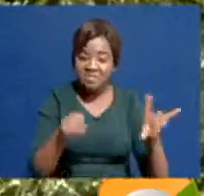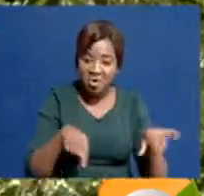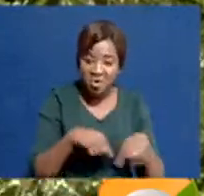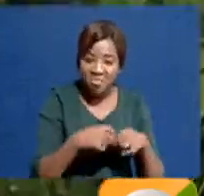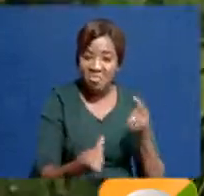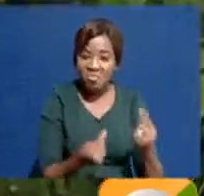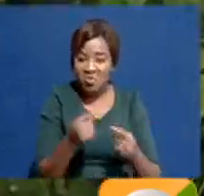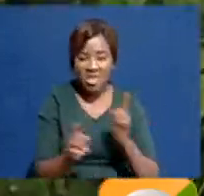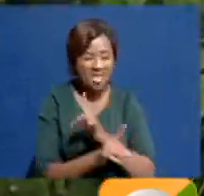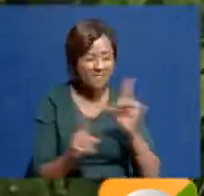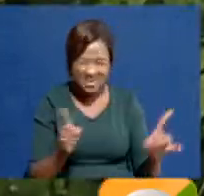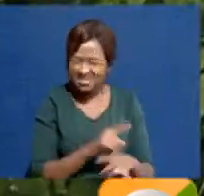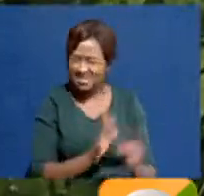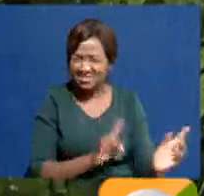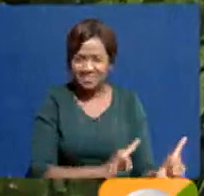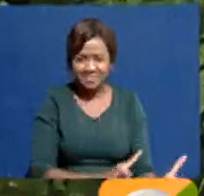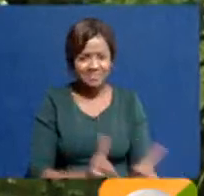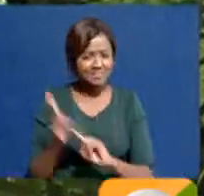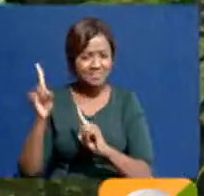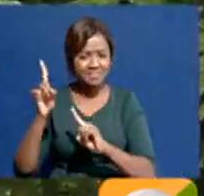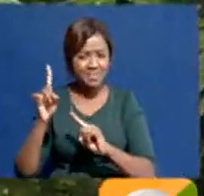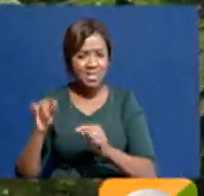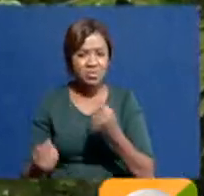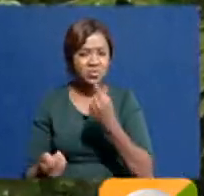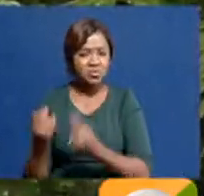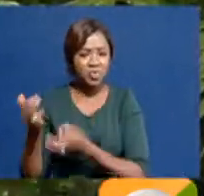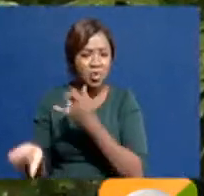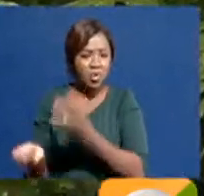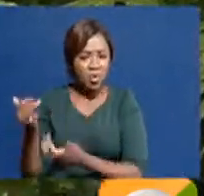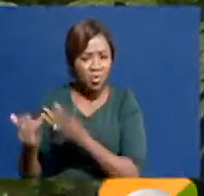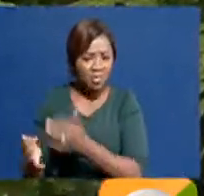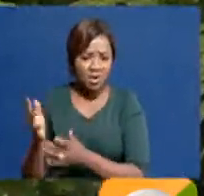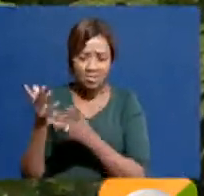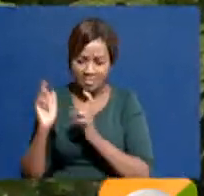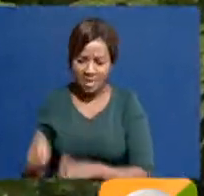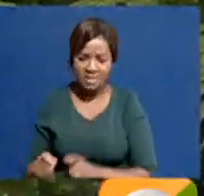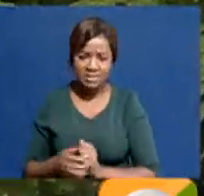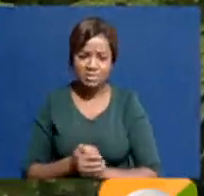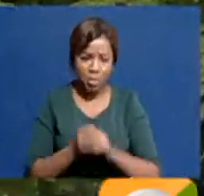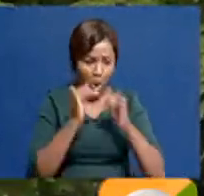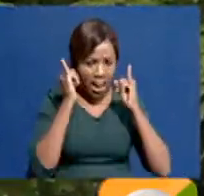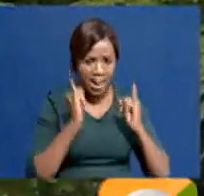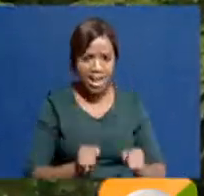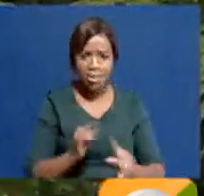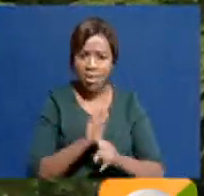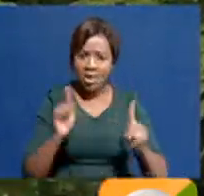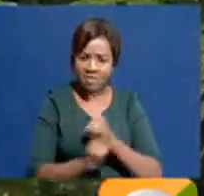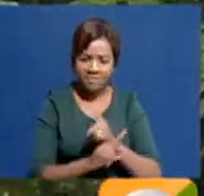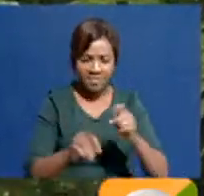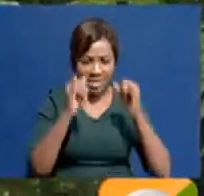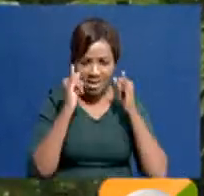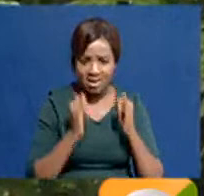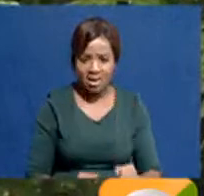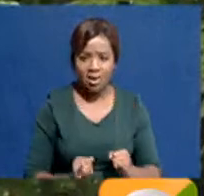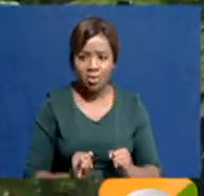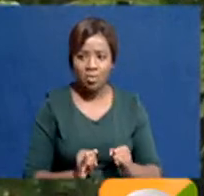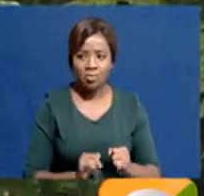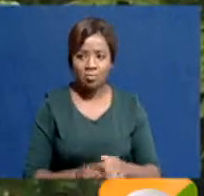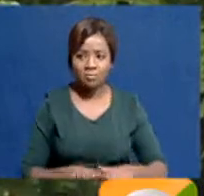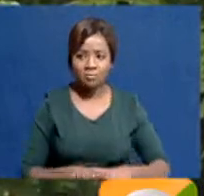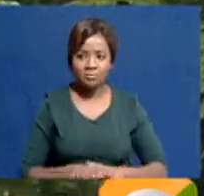na kuchomwa. Ili akija sisi akaone mahala hiyo mwili ilikuwa imewekwa ni yake au nini. Ataika kitambuya